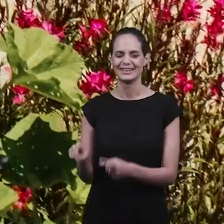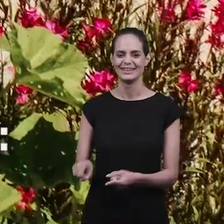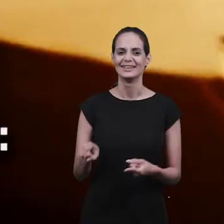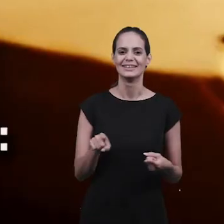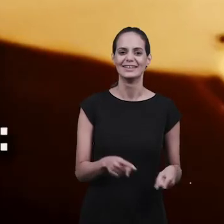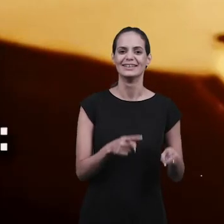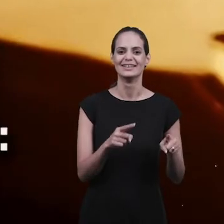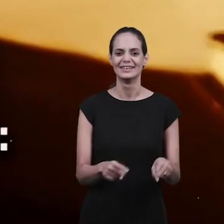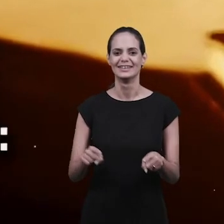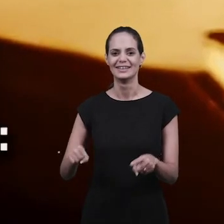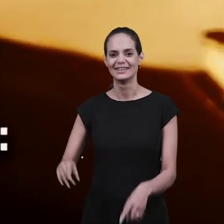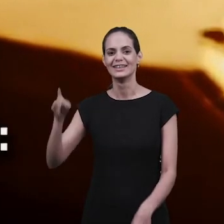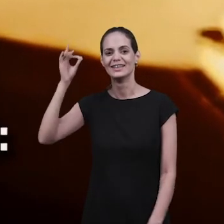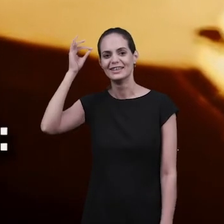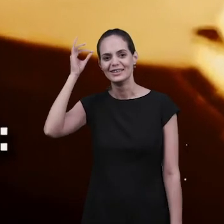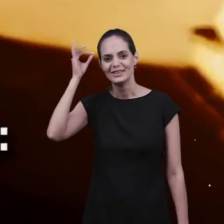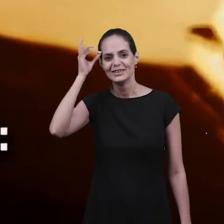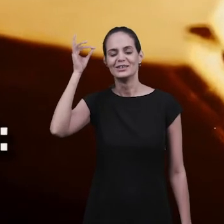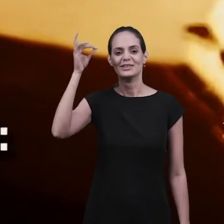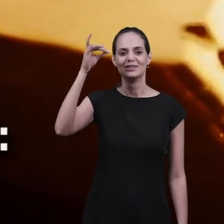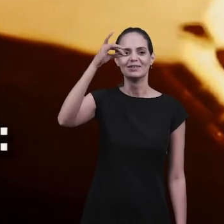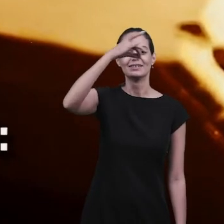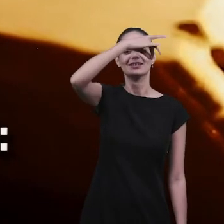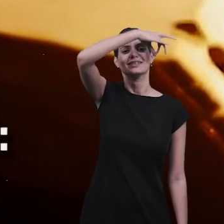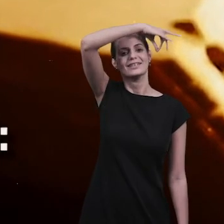pecador. O Espírito de